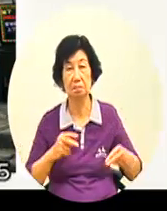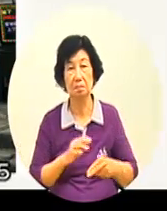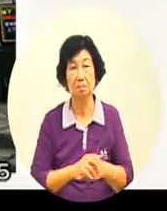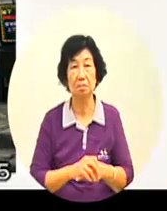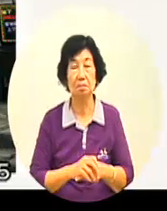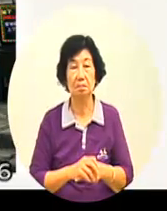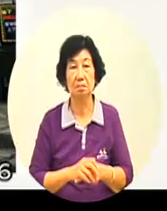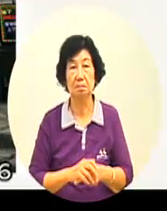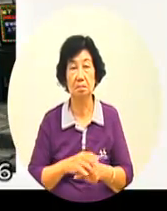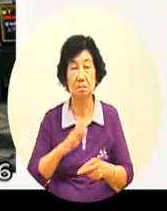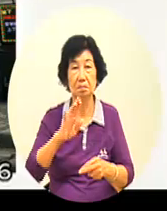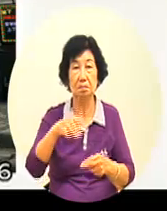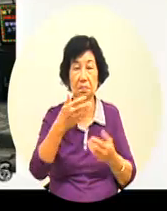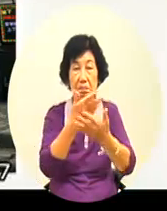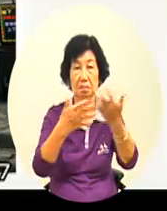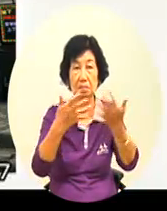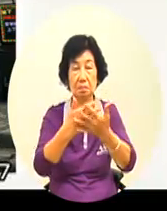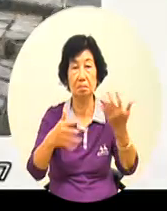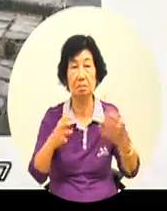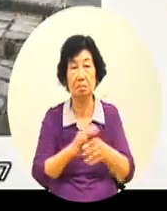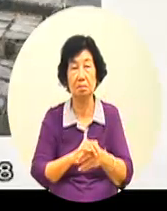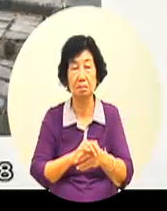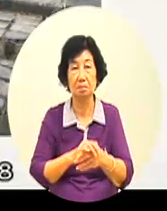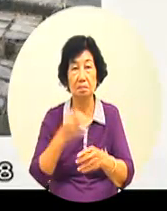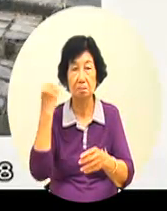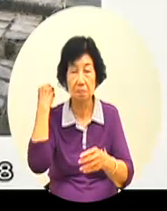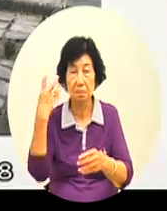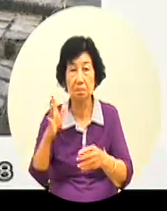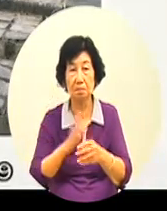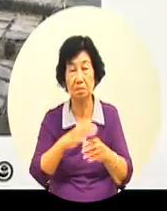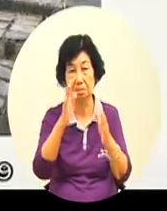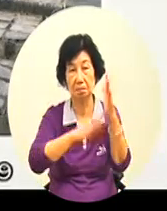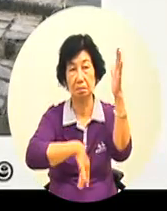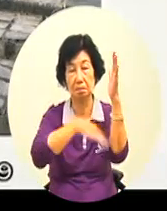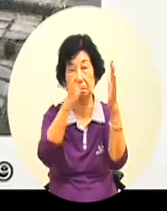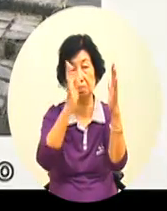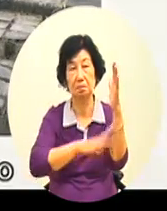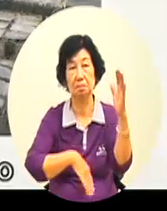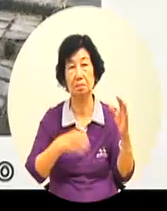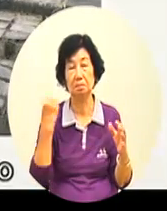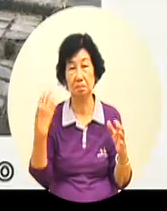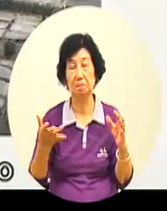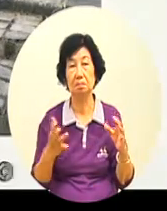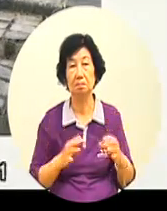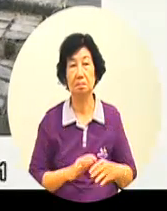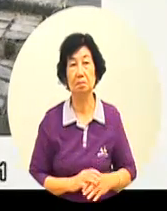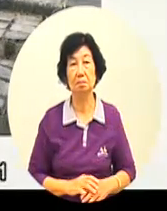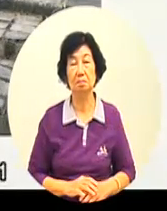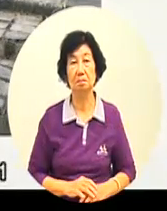些图腾全部都再重新漆一遍哈。我要告诉你的是，